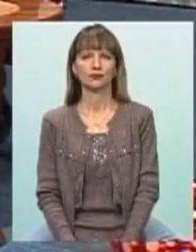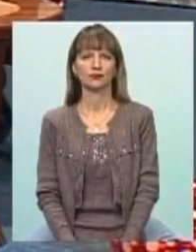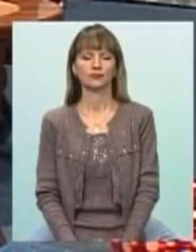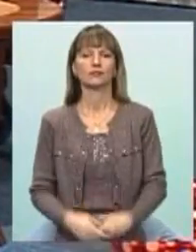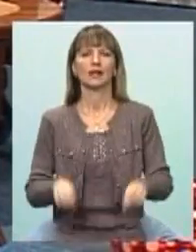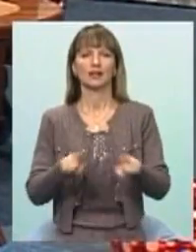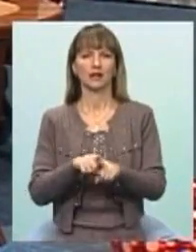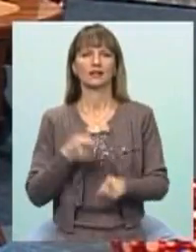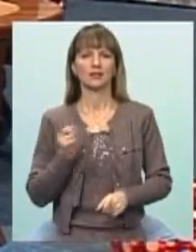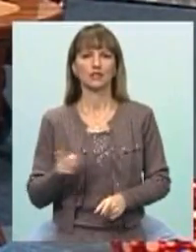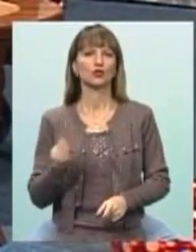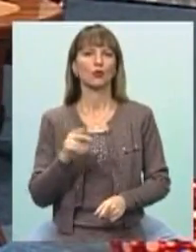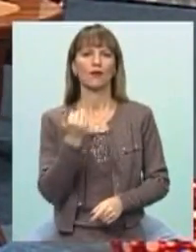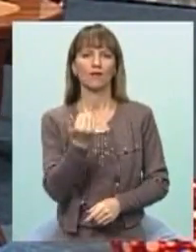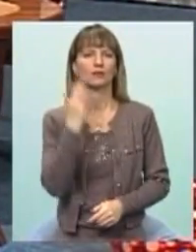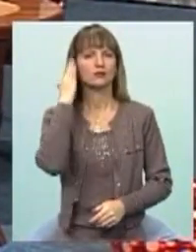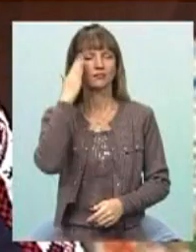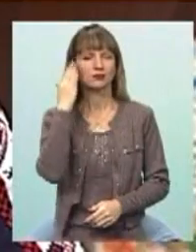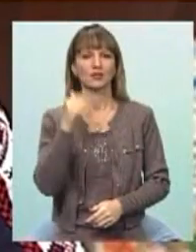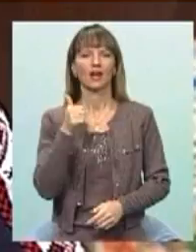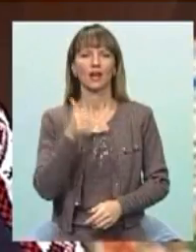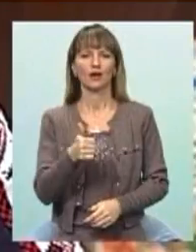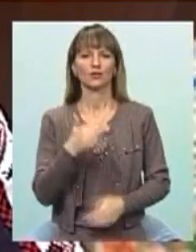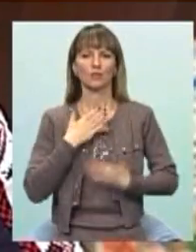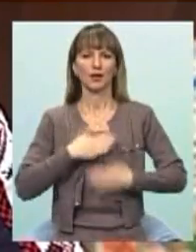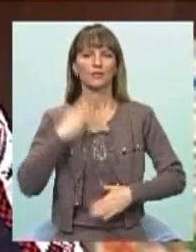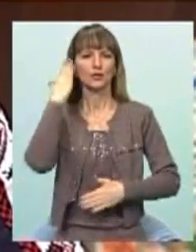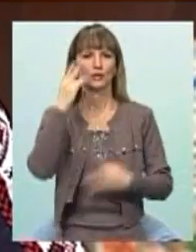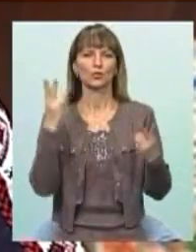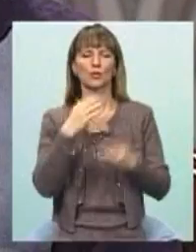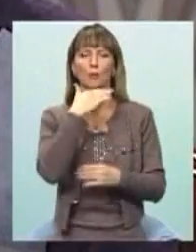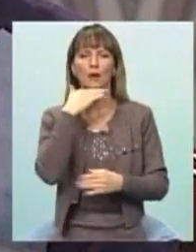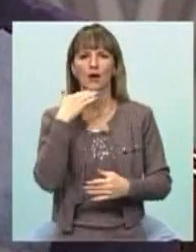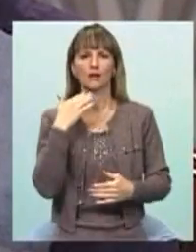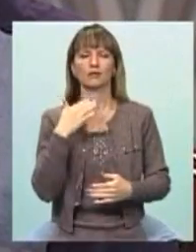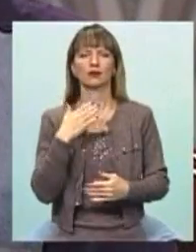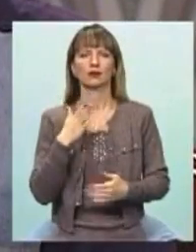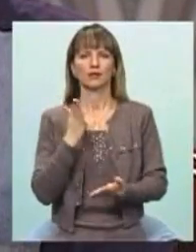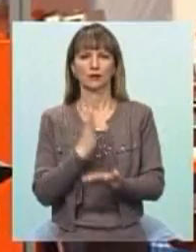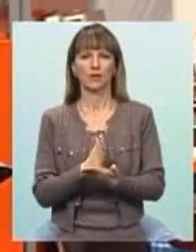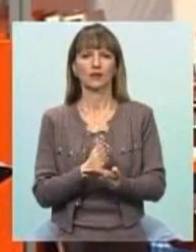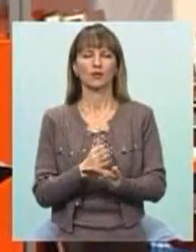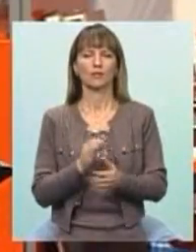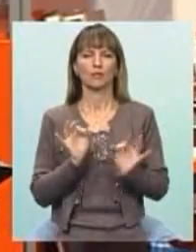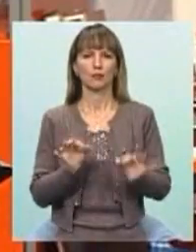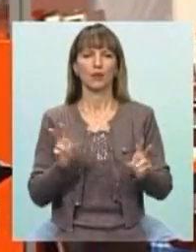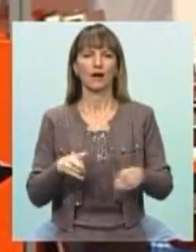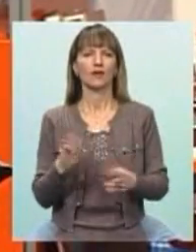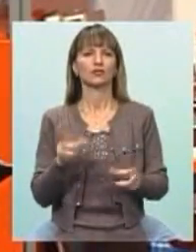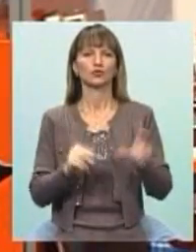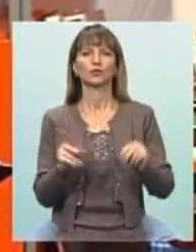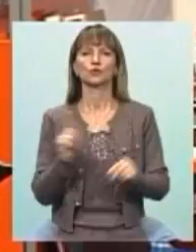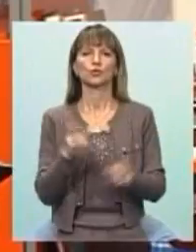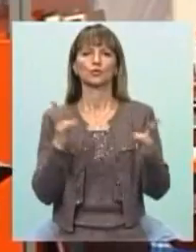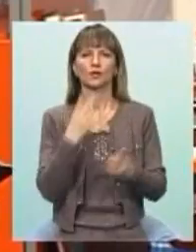Ну, такі дійсно, щоб вам приснився або наснився гарний, приємний сон, треба дуже багато дотримуватись певних правил. Як ти вважаєш, а що варто